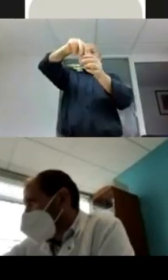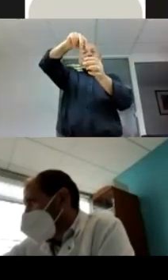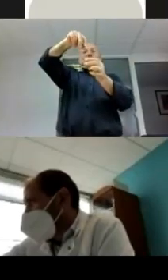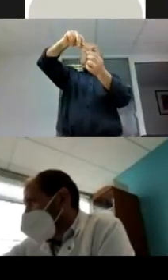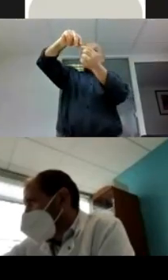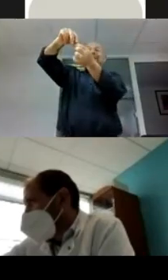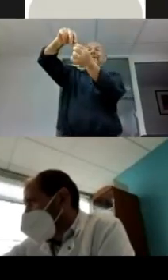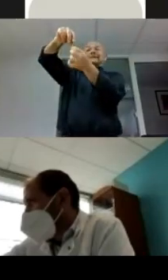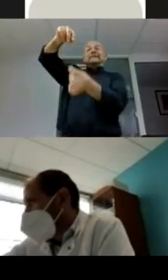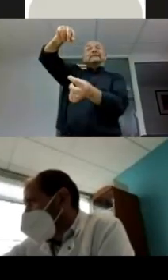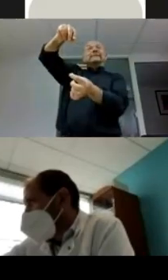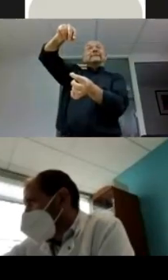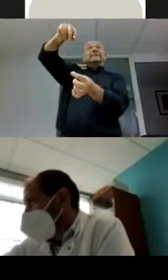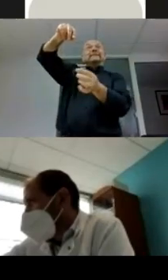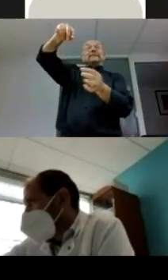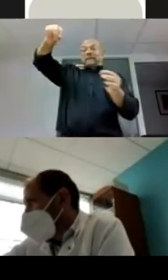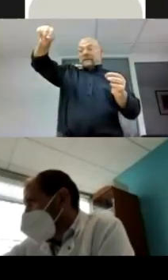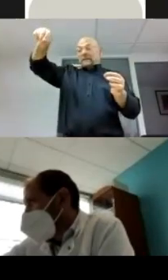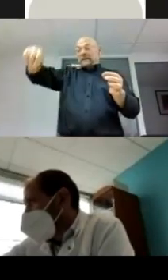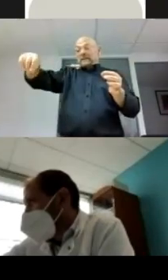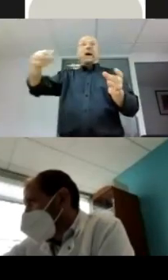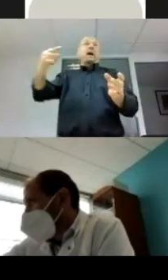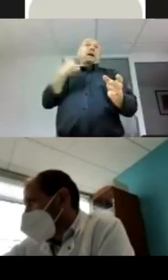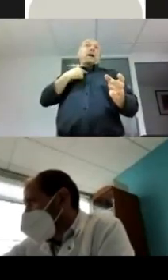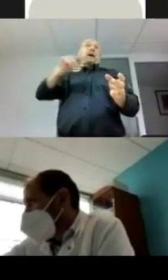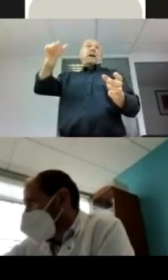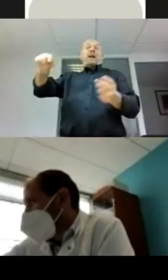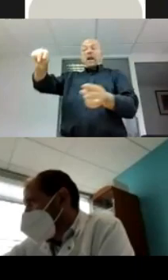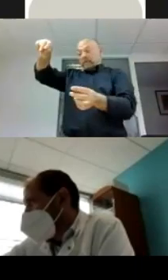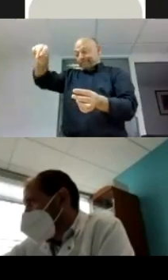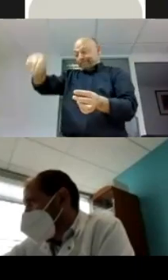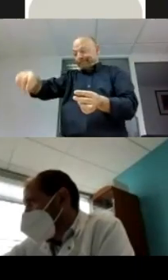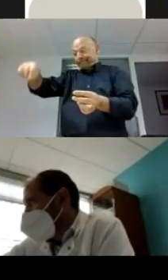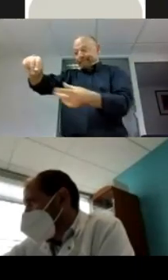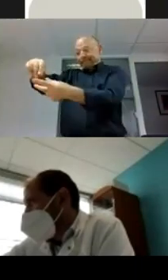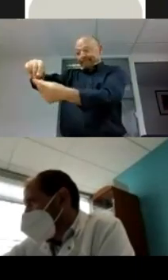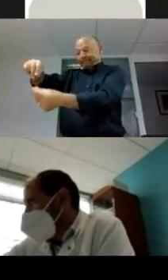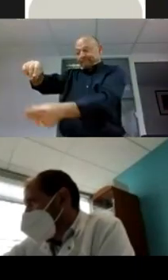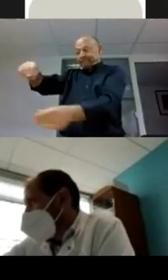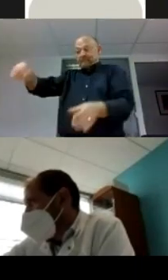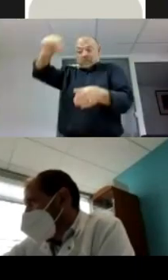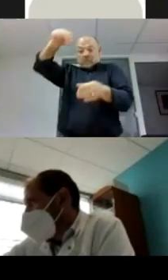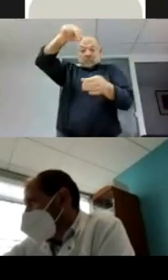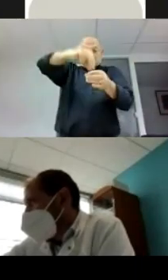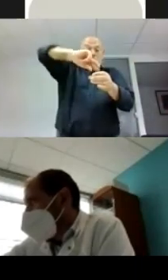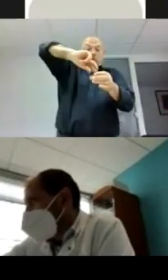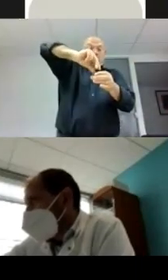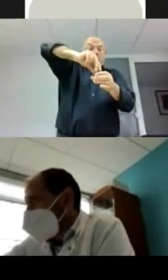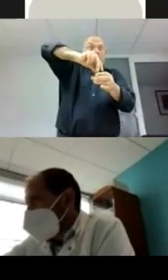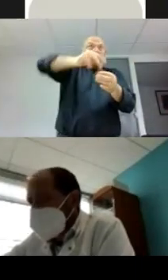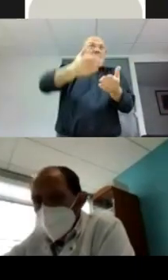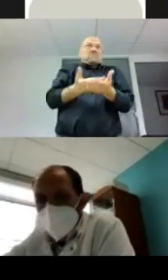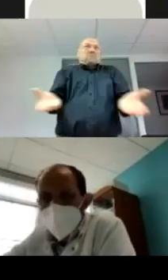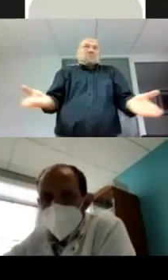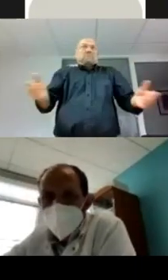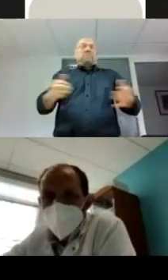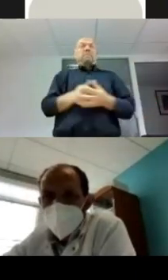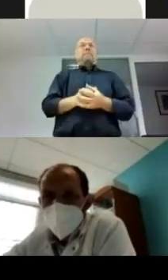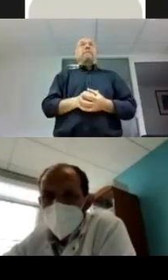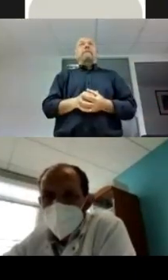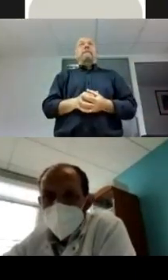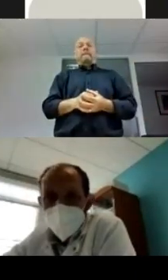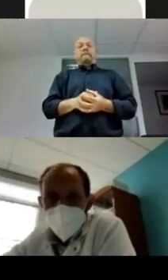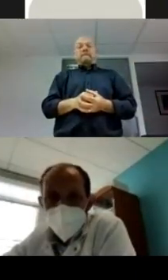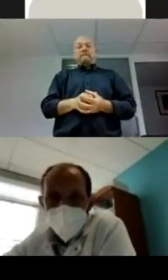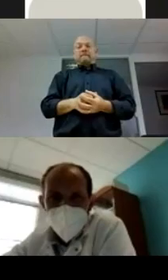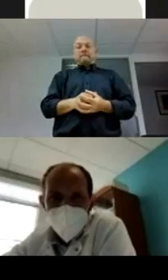est attachée une tige. L'extrémité de la tige est striée et c'est cette extrémité qui va servir au recueil